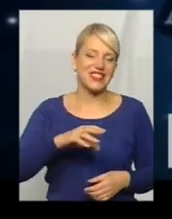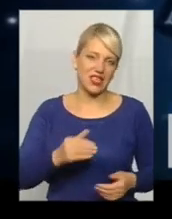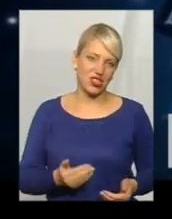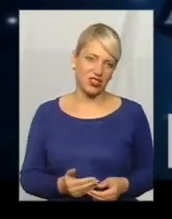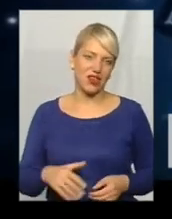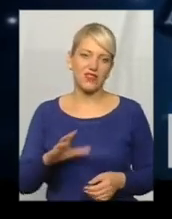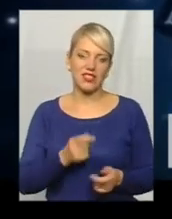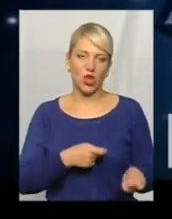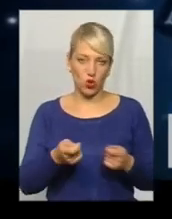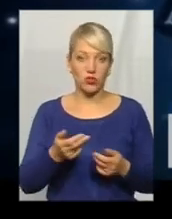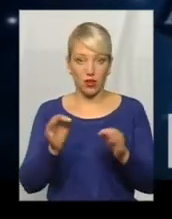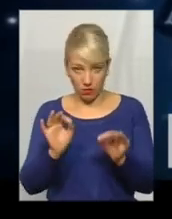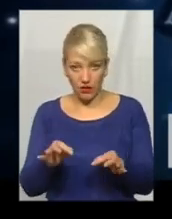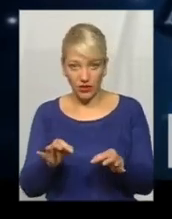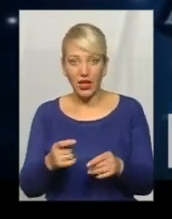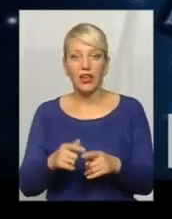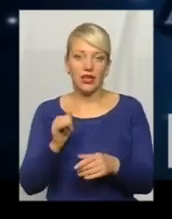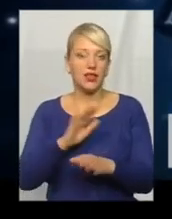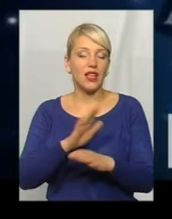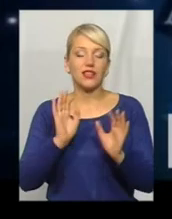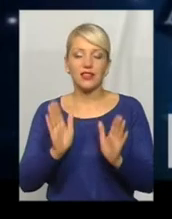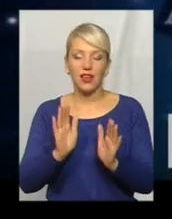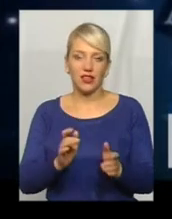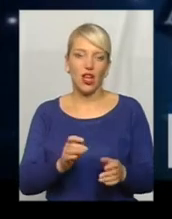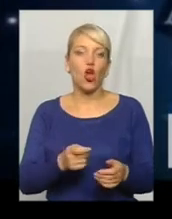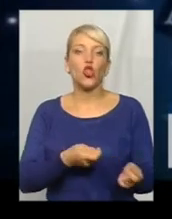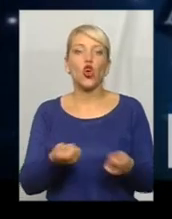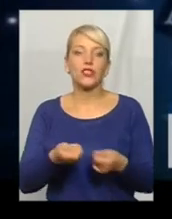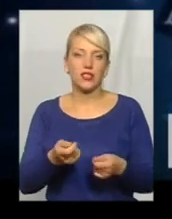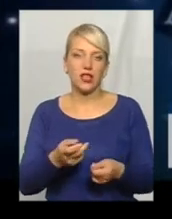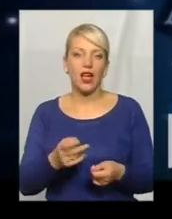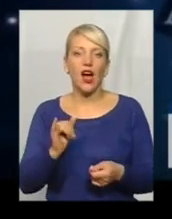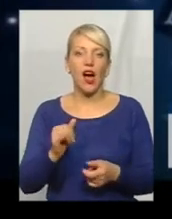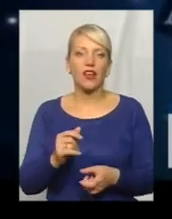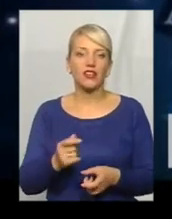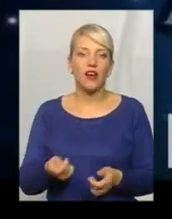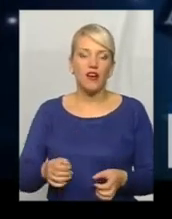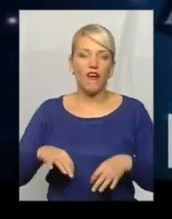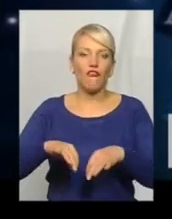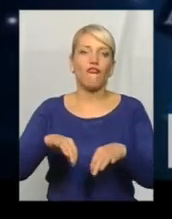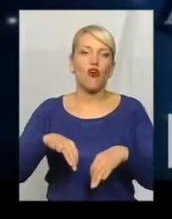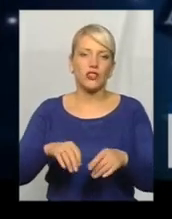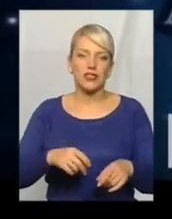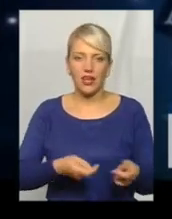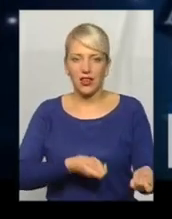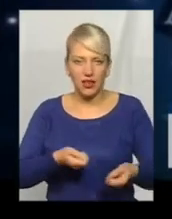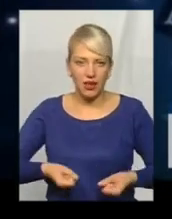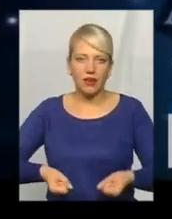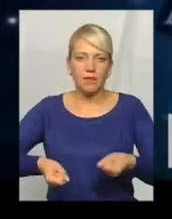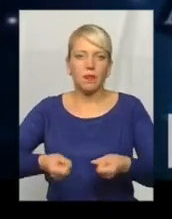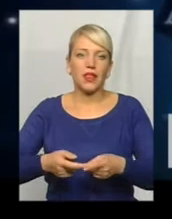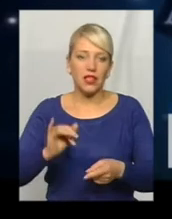все носили, правда? І не тільки носили, а й возили. Ми це діло дивимось, там зараз знов трохи накидали. Ну до кінця